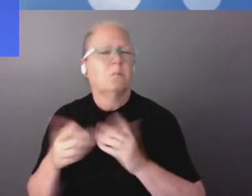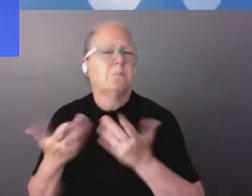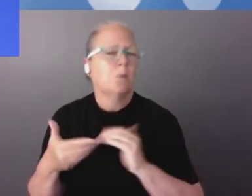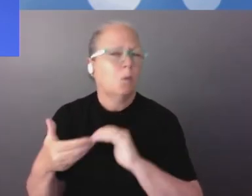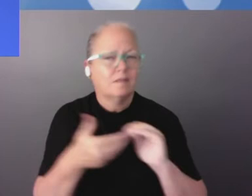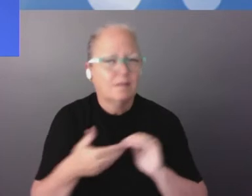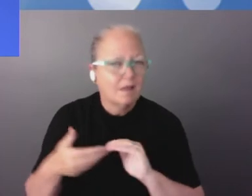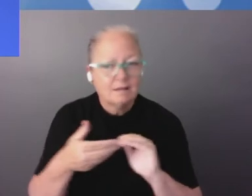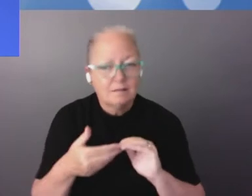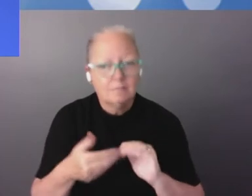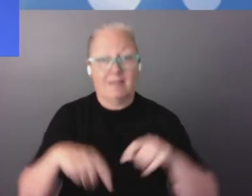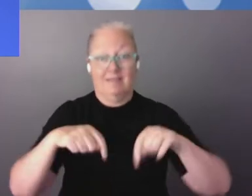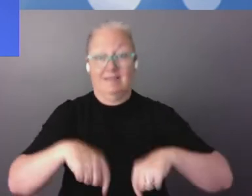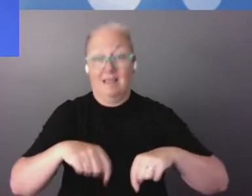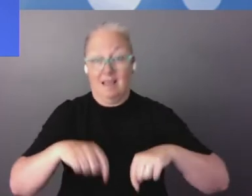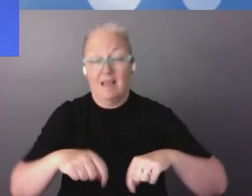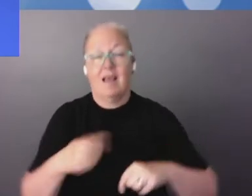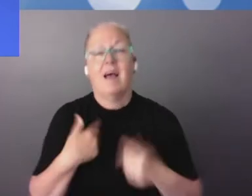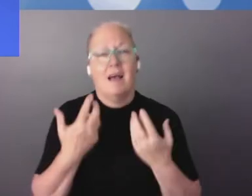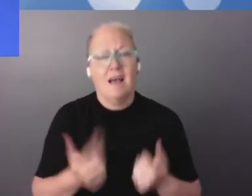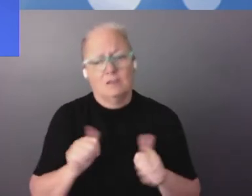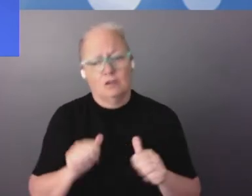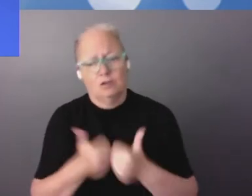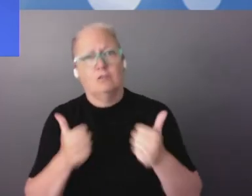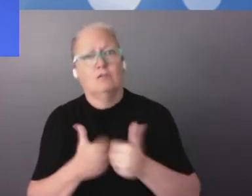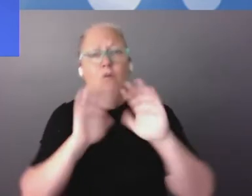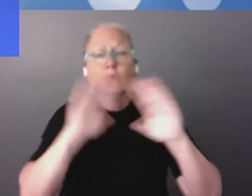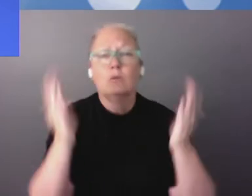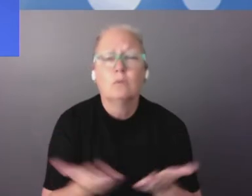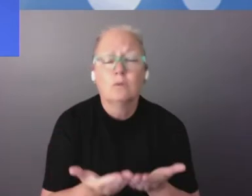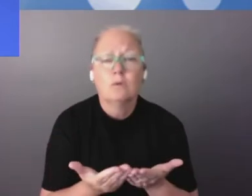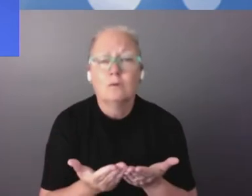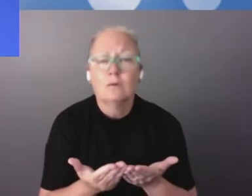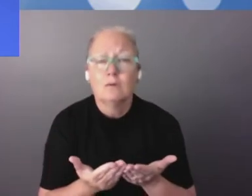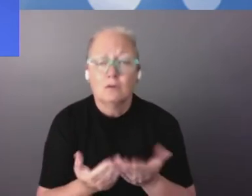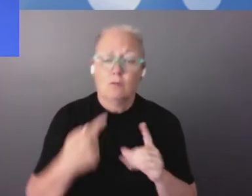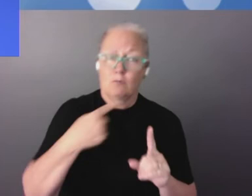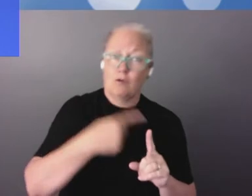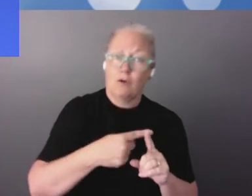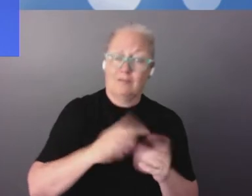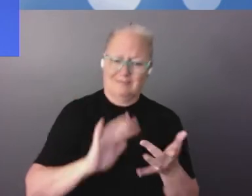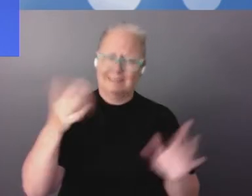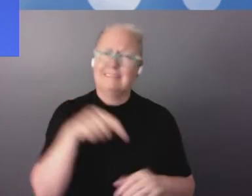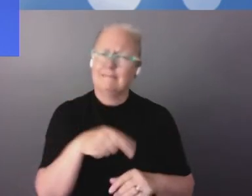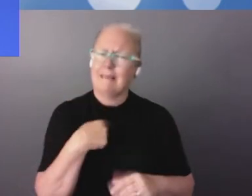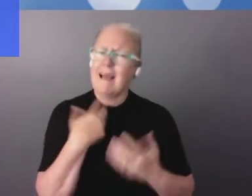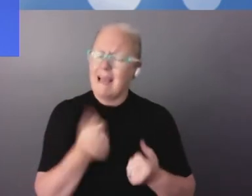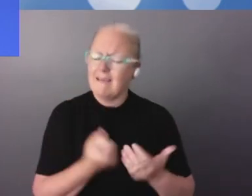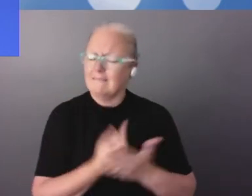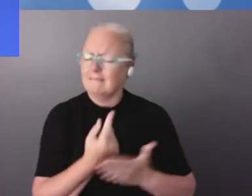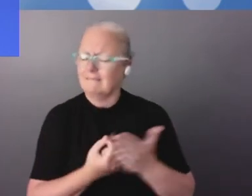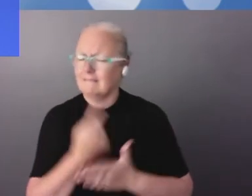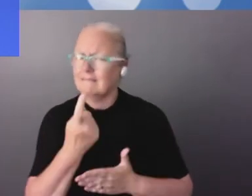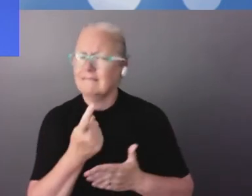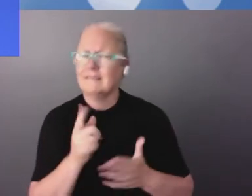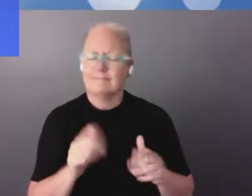الاحتكارات العالمية، وفيما على هامش نقاشنا على الإنترنت يجب أن نأتي بحلول دولية